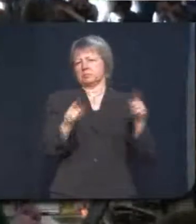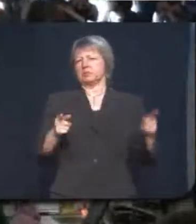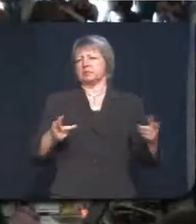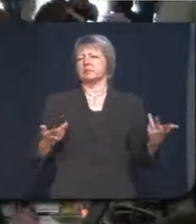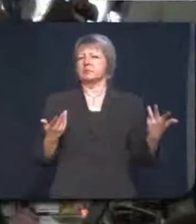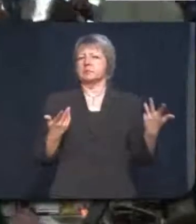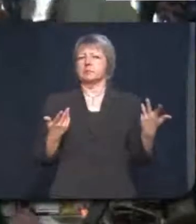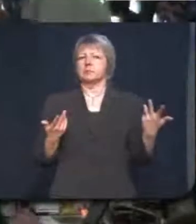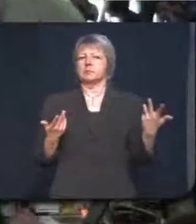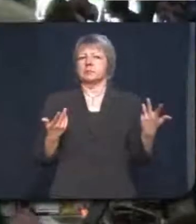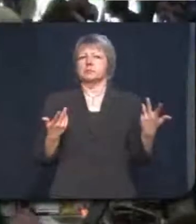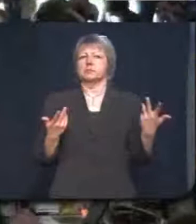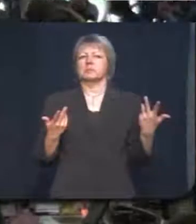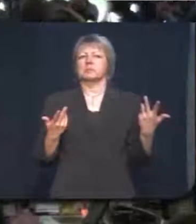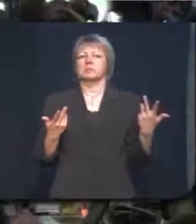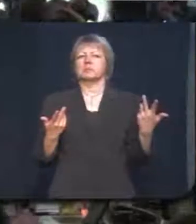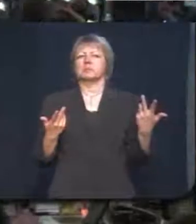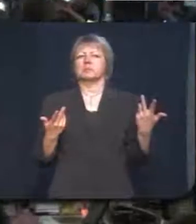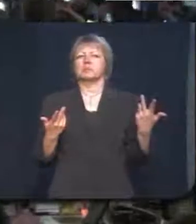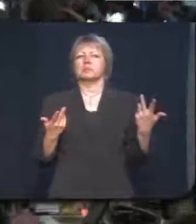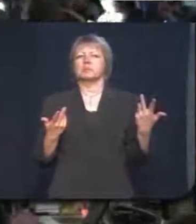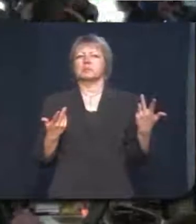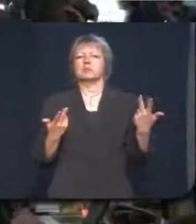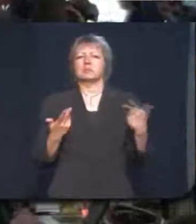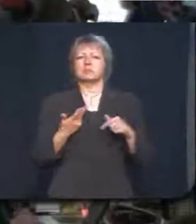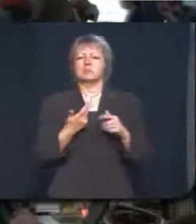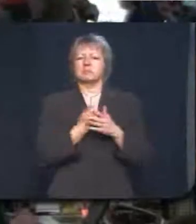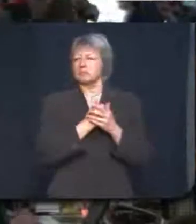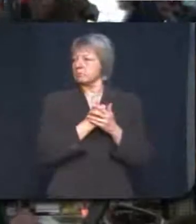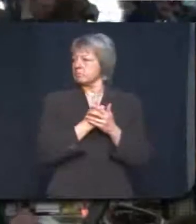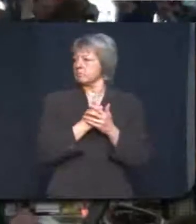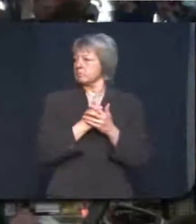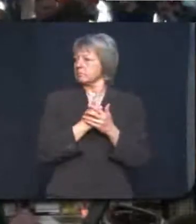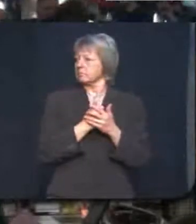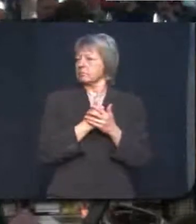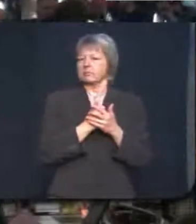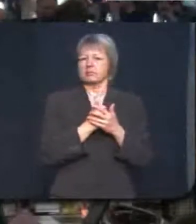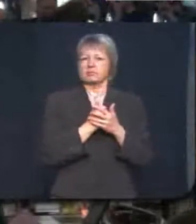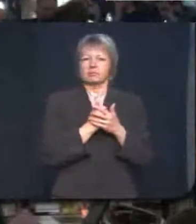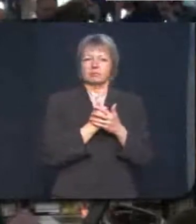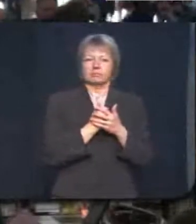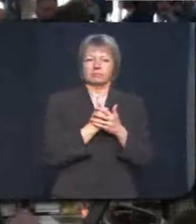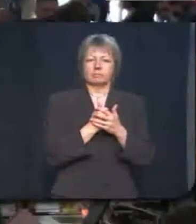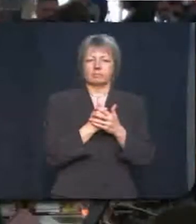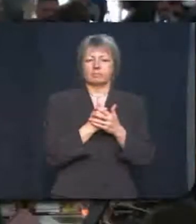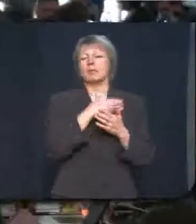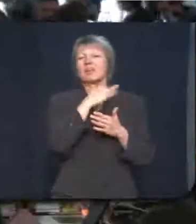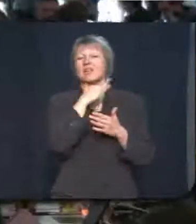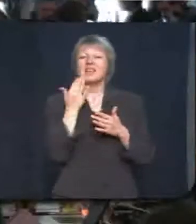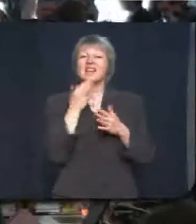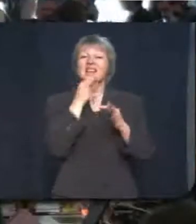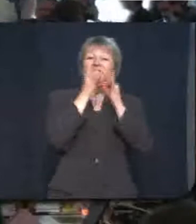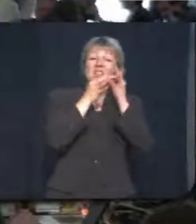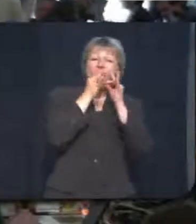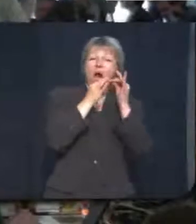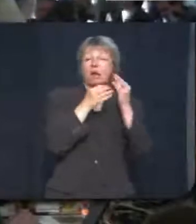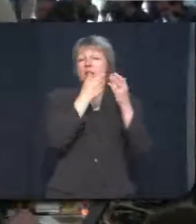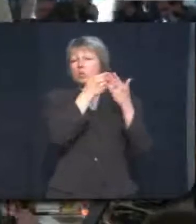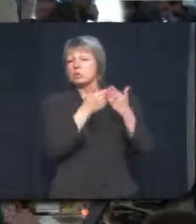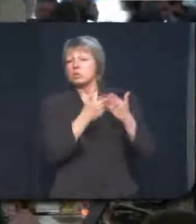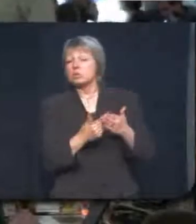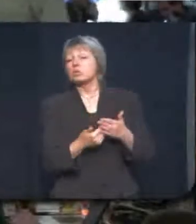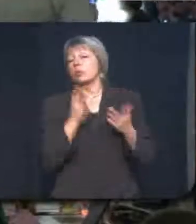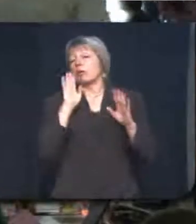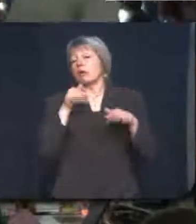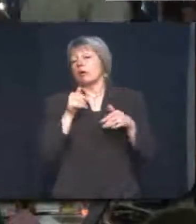die ganzen Fragen die dort stehen mehr Transparenz im ESM maschinenlesbare datenpipapo ist ja alles wunderschön haben nur einen